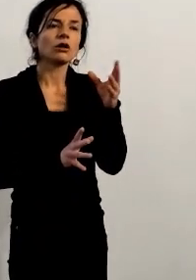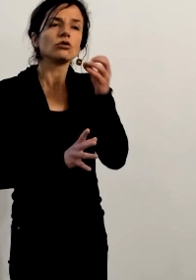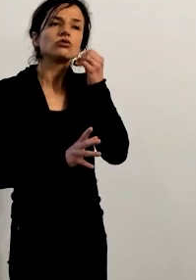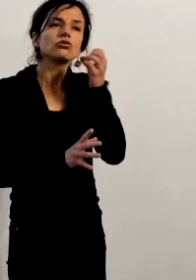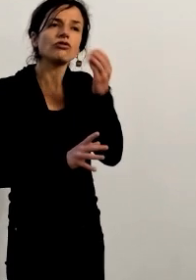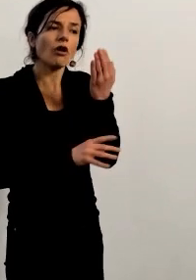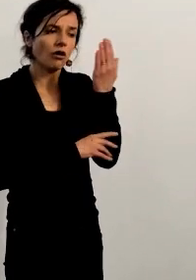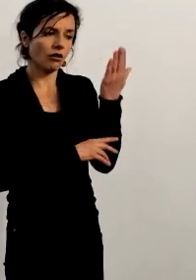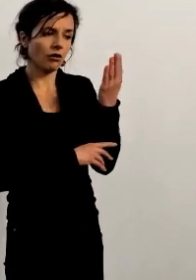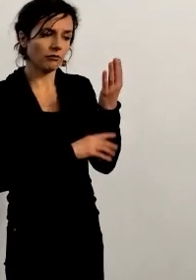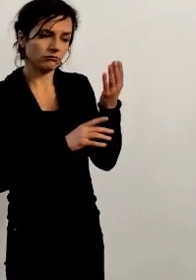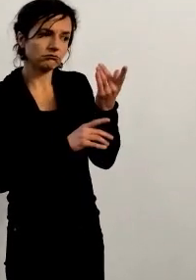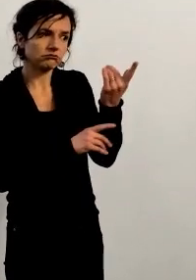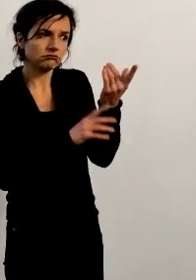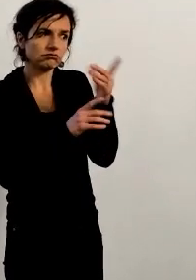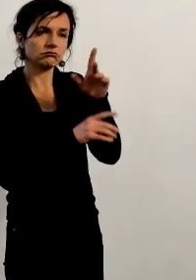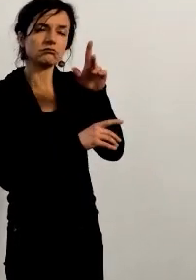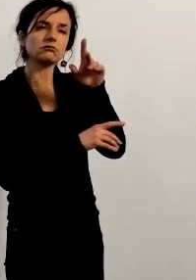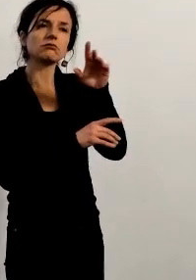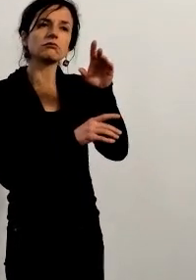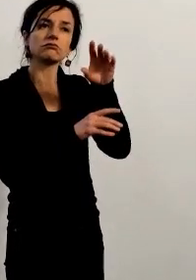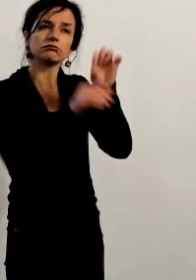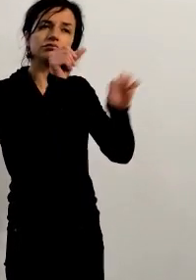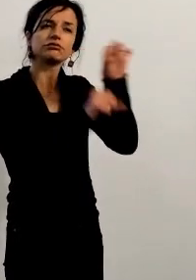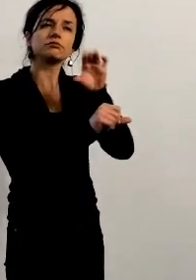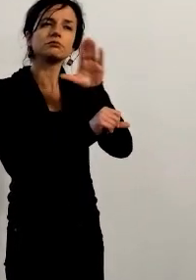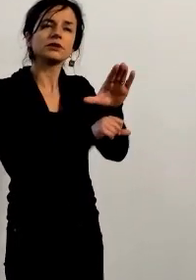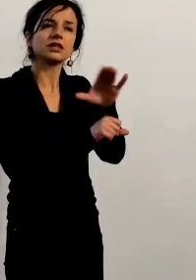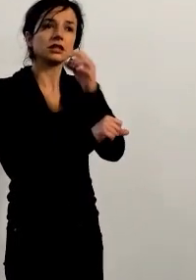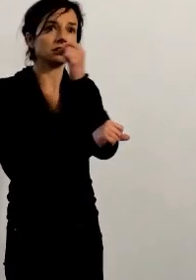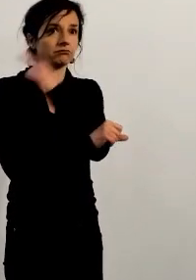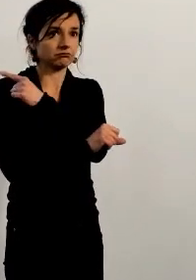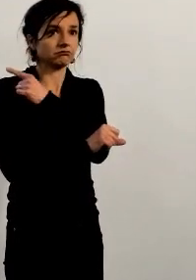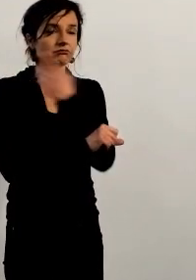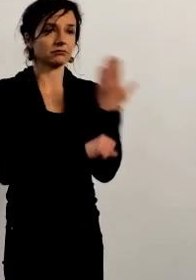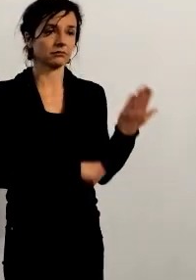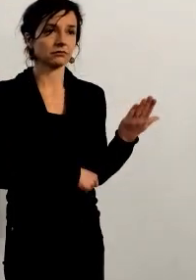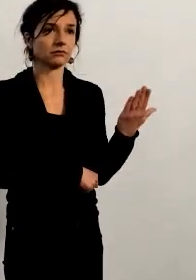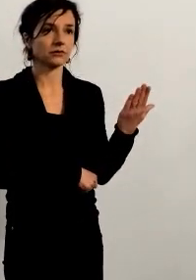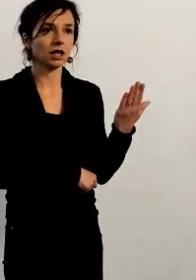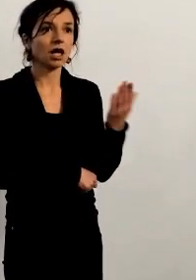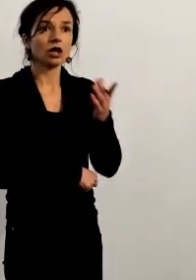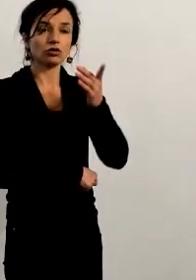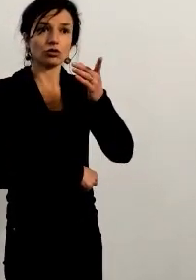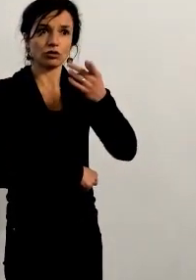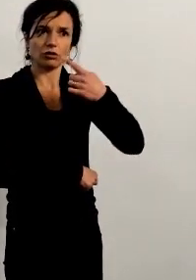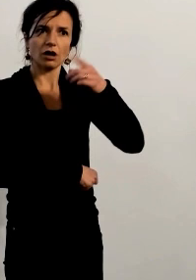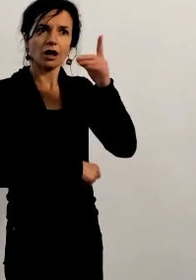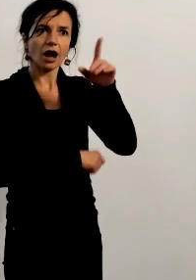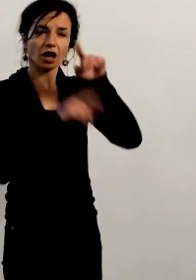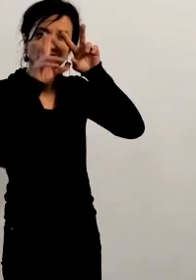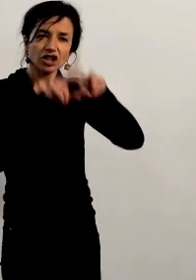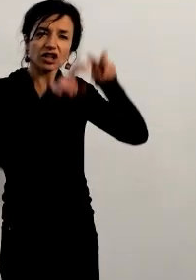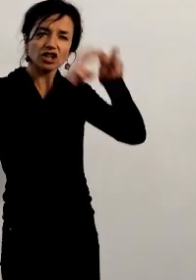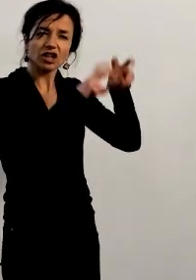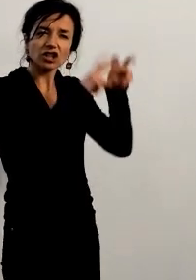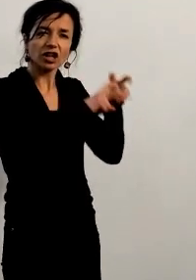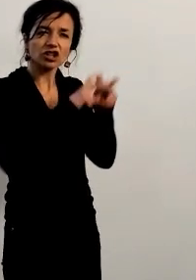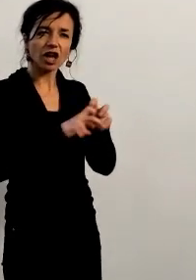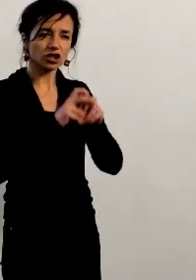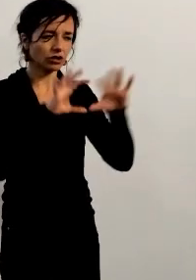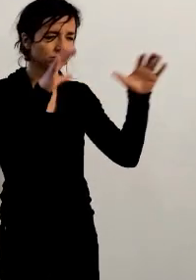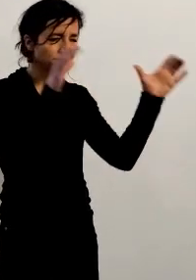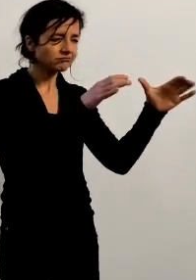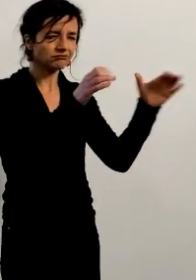produits organophosphorés. C'est un travail qui a collecté des données de plusieurs études pour avoir des gros effectifs. Et vous